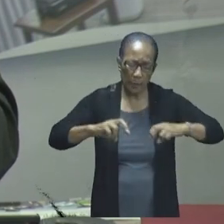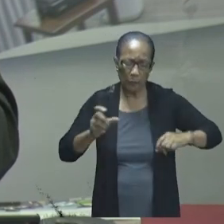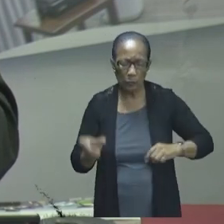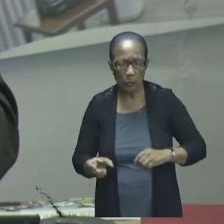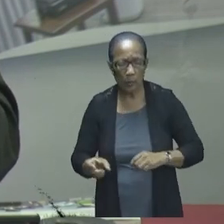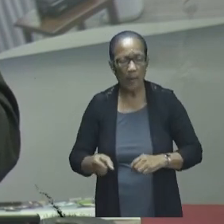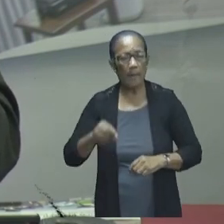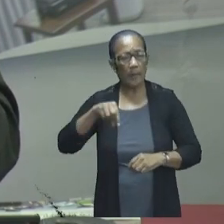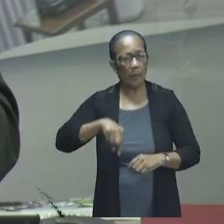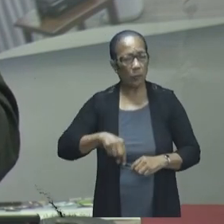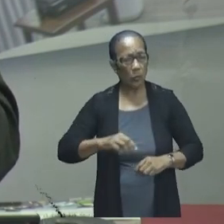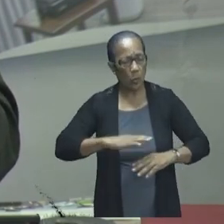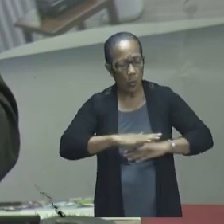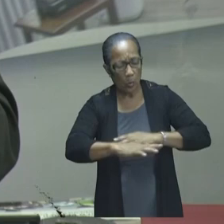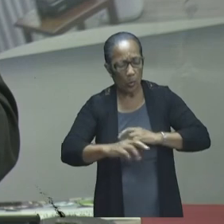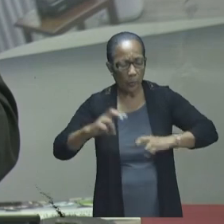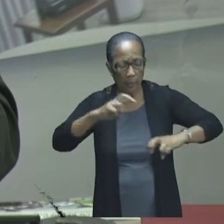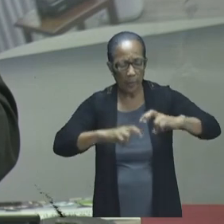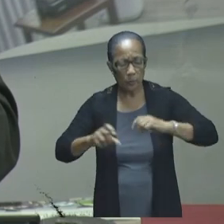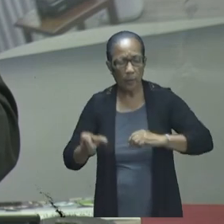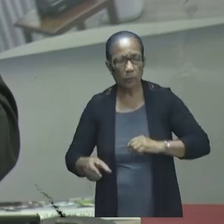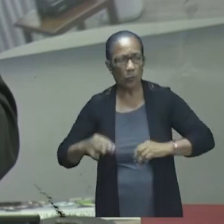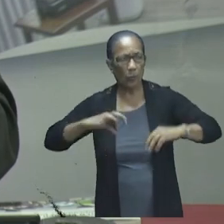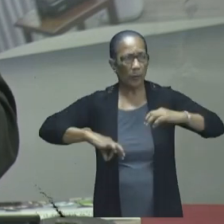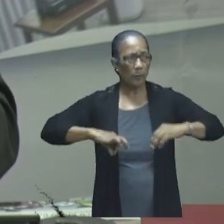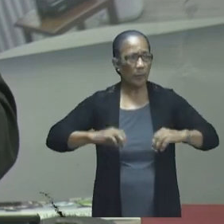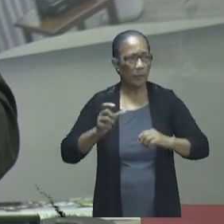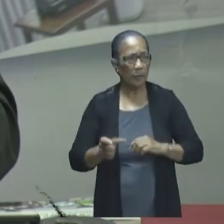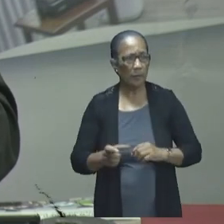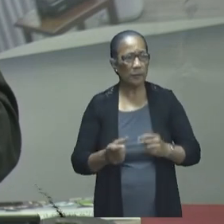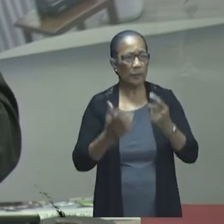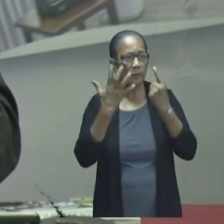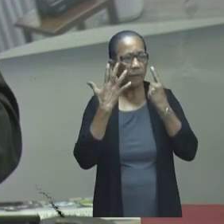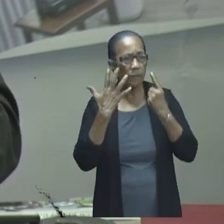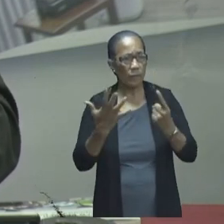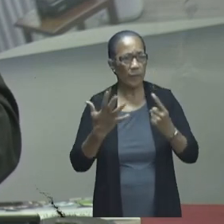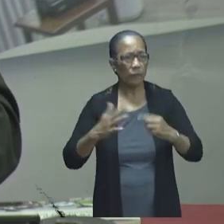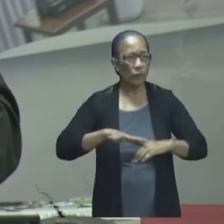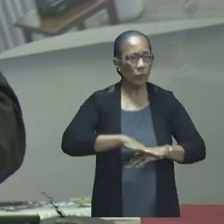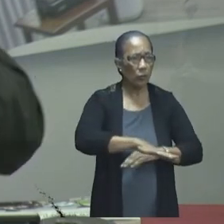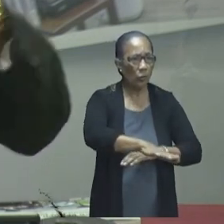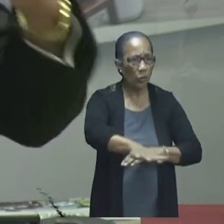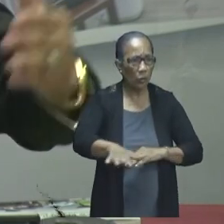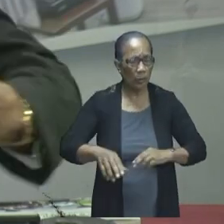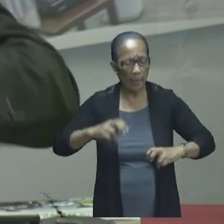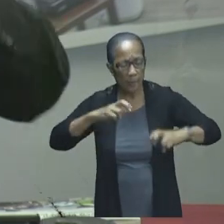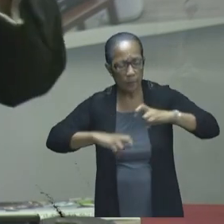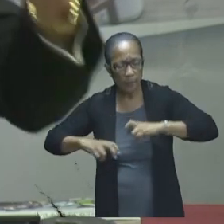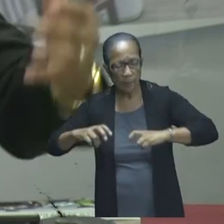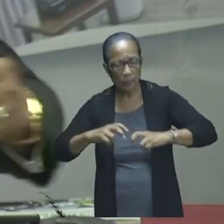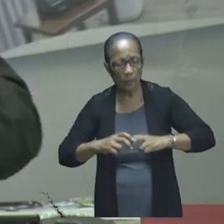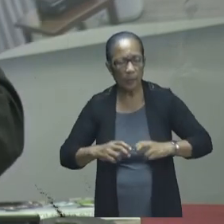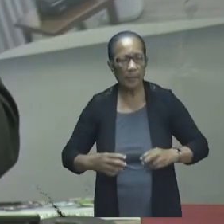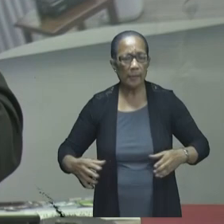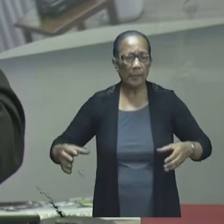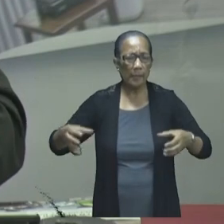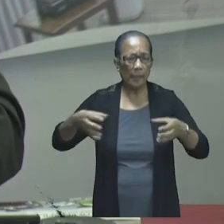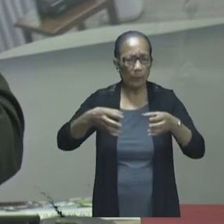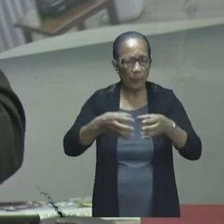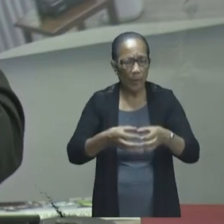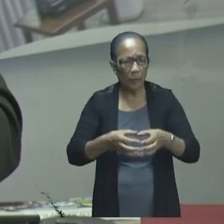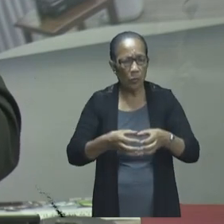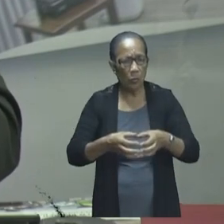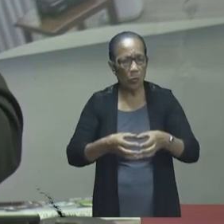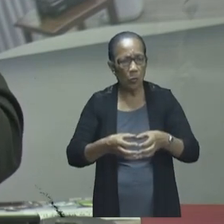aantal grond inspecteur van een met hoewel is het de minister 15 grond inspecteurs zijn erbij gekomen om het proces van gewoon aanvraag in